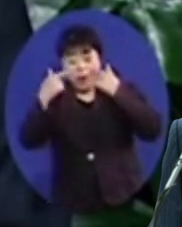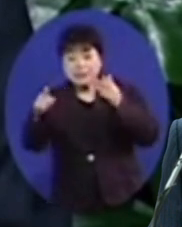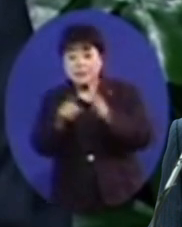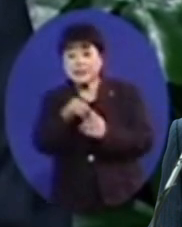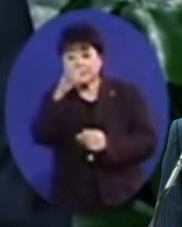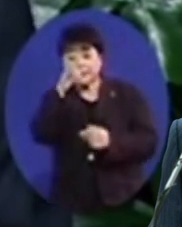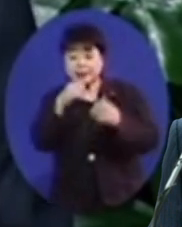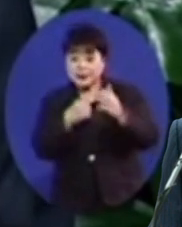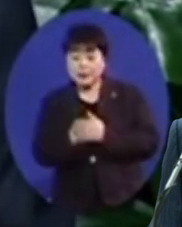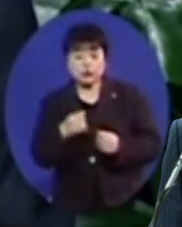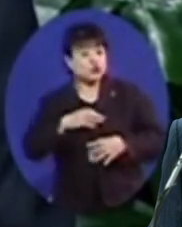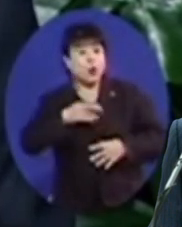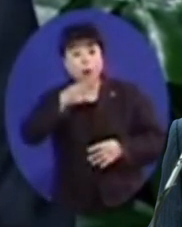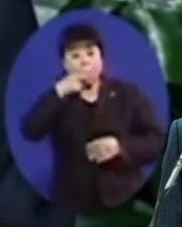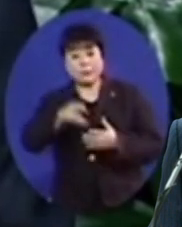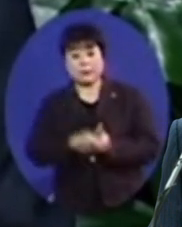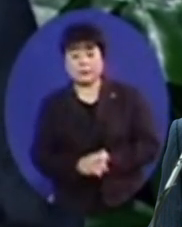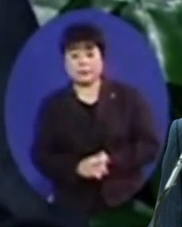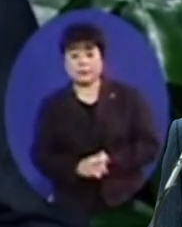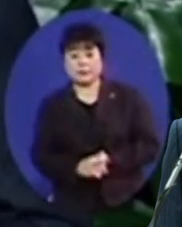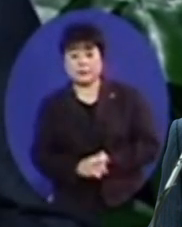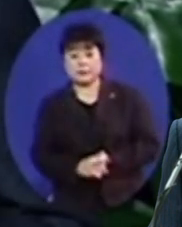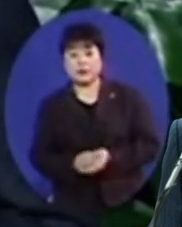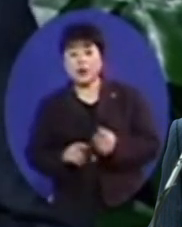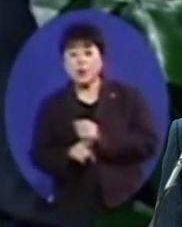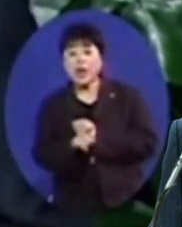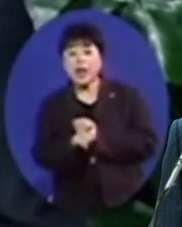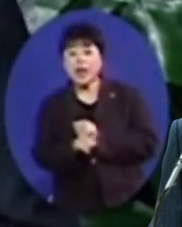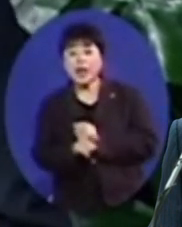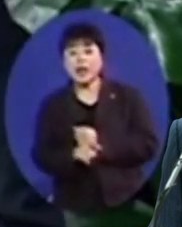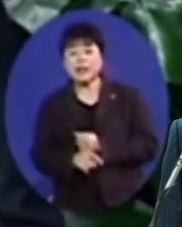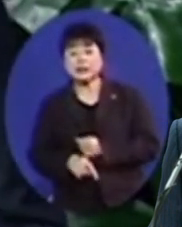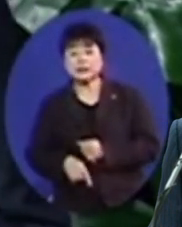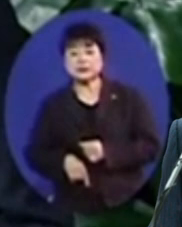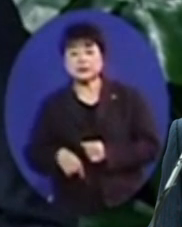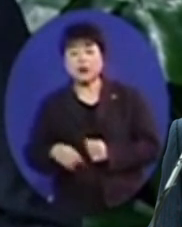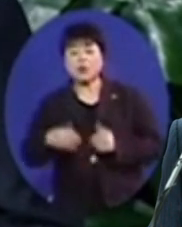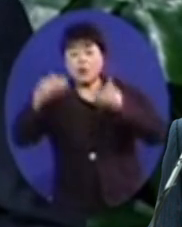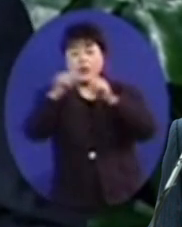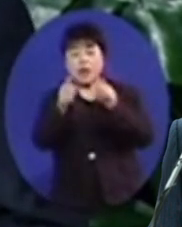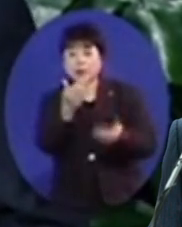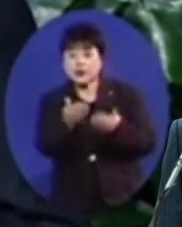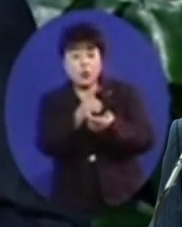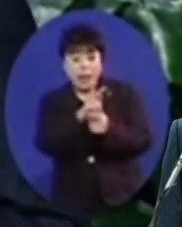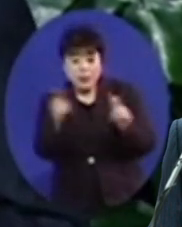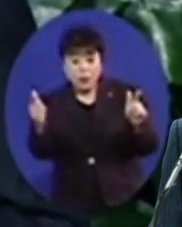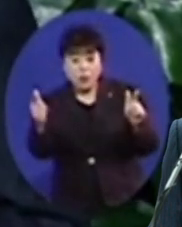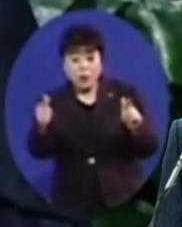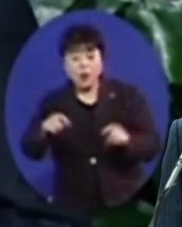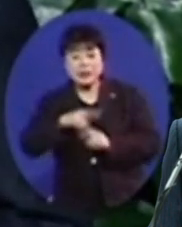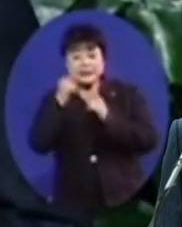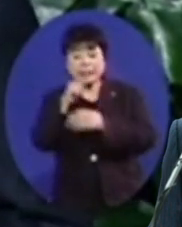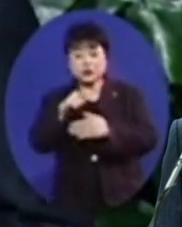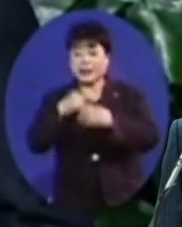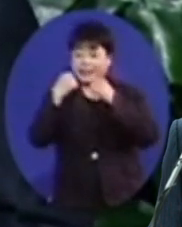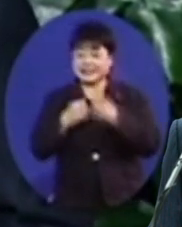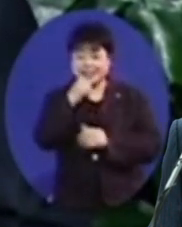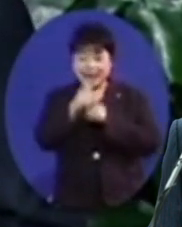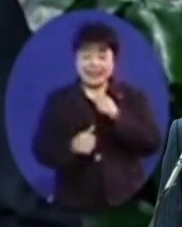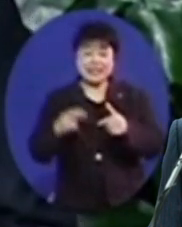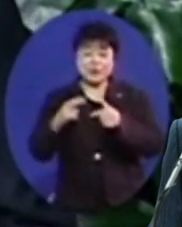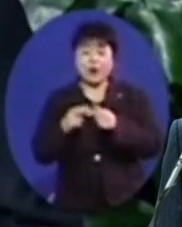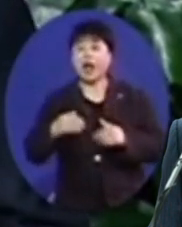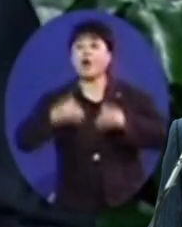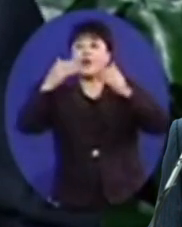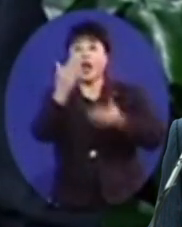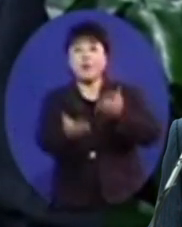있기 때문에 두려워하지 않아요. 왜냐? 자기와 골리앗과 비교하는 것이 아니라 자기 속에 계신 하나님과